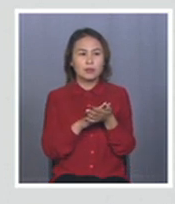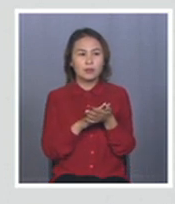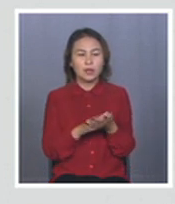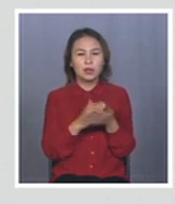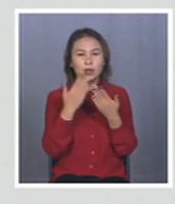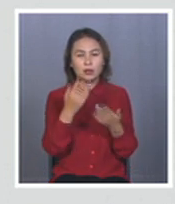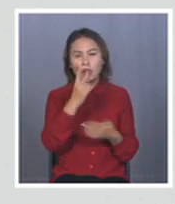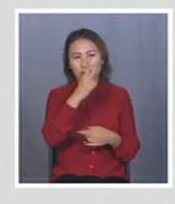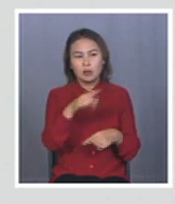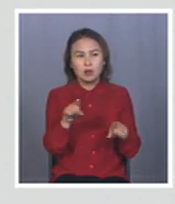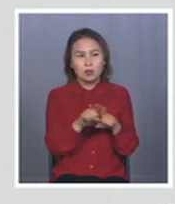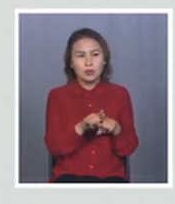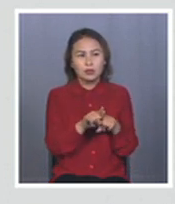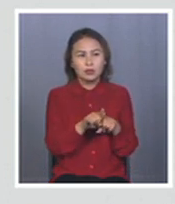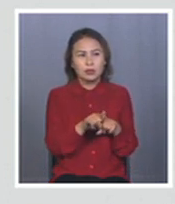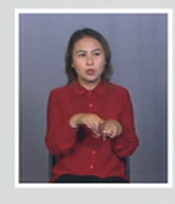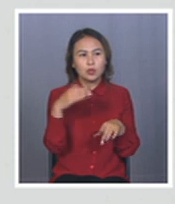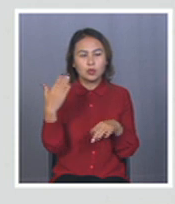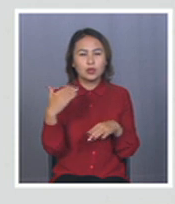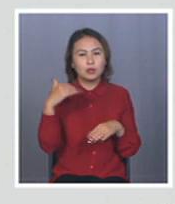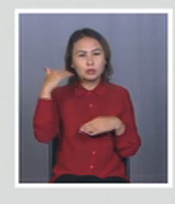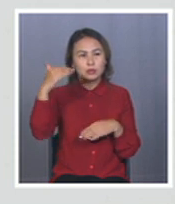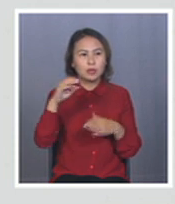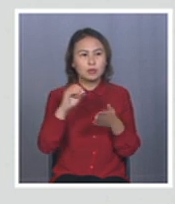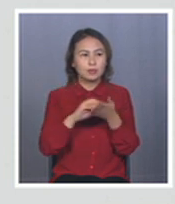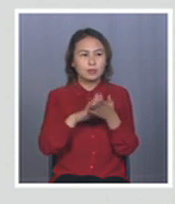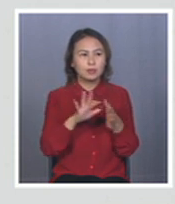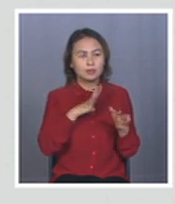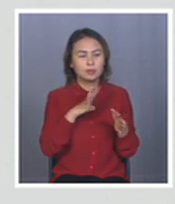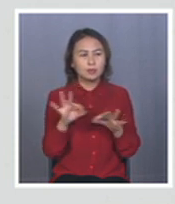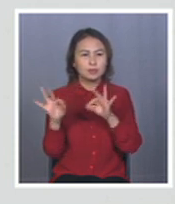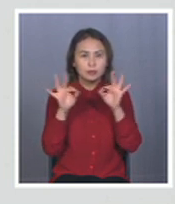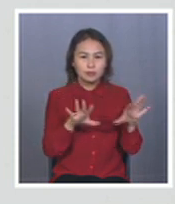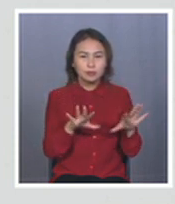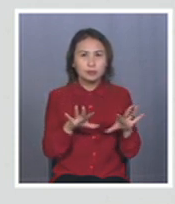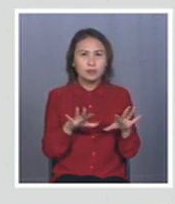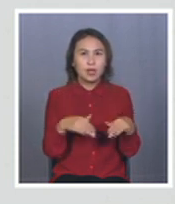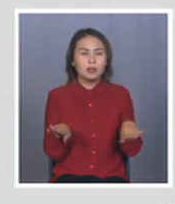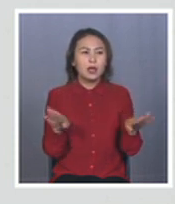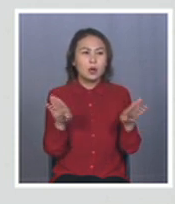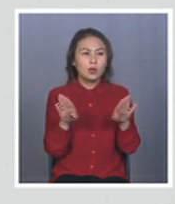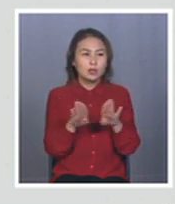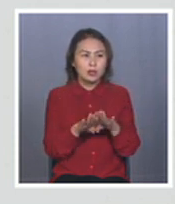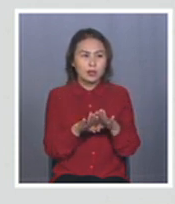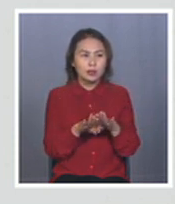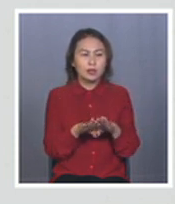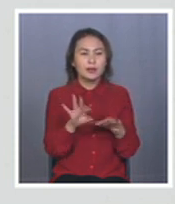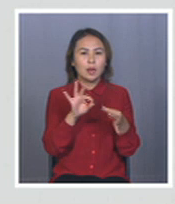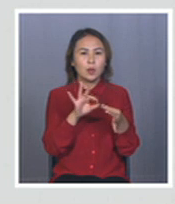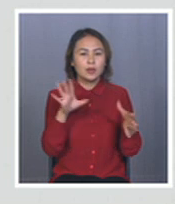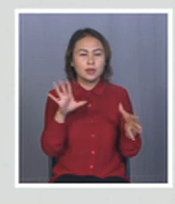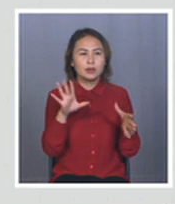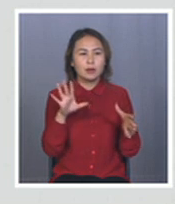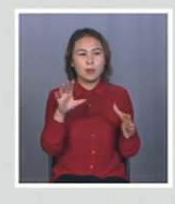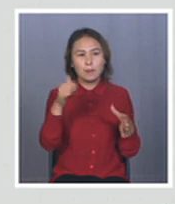көріп отқаныздай, сол жақ жоғар жақта тізімге енгізді. Дәл осылай, тәуелсіздік монументі